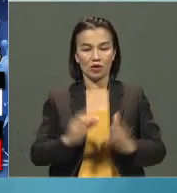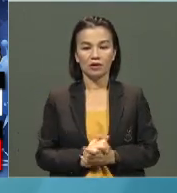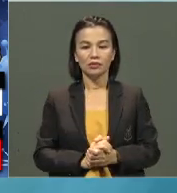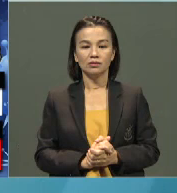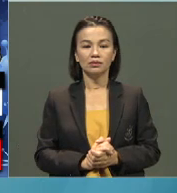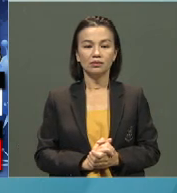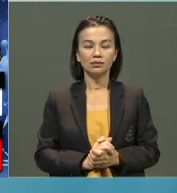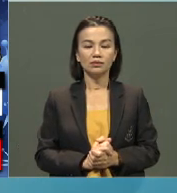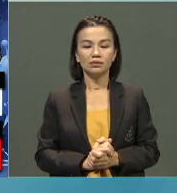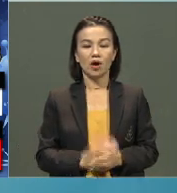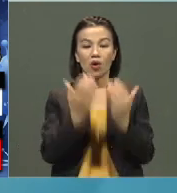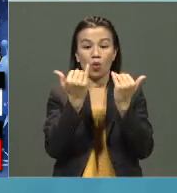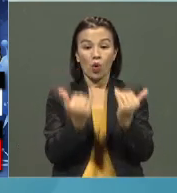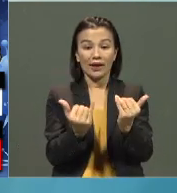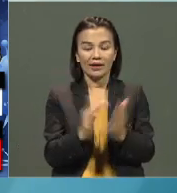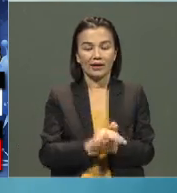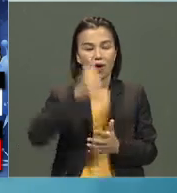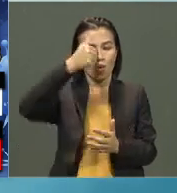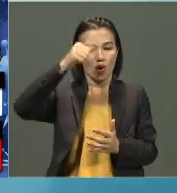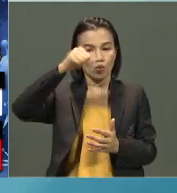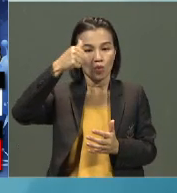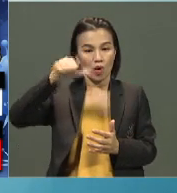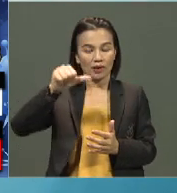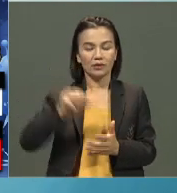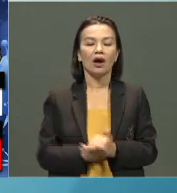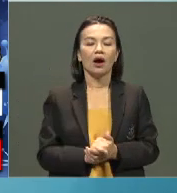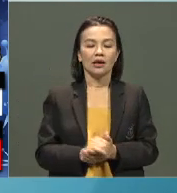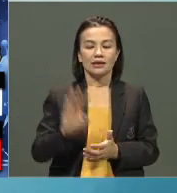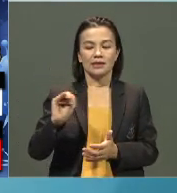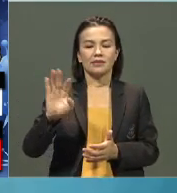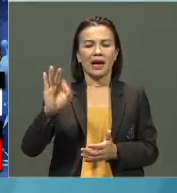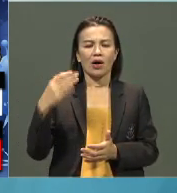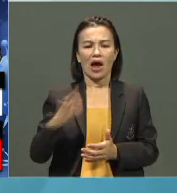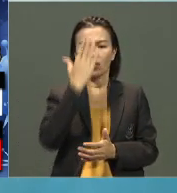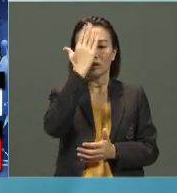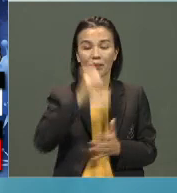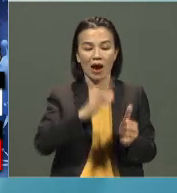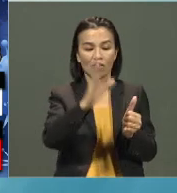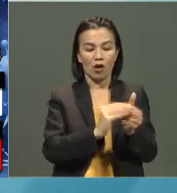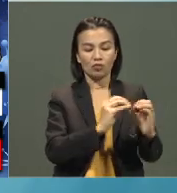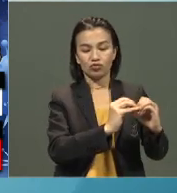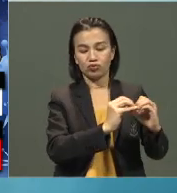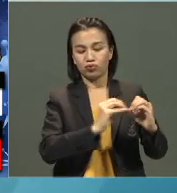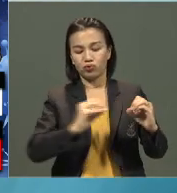รายครับวันนี้ก็จะเป็นวันที่ 49สำหรับตัวเลขที่เป็น 0